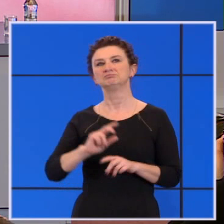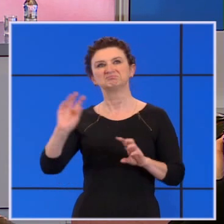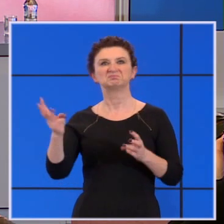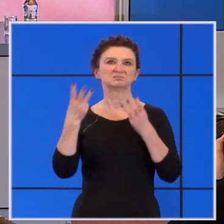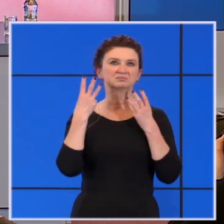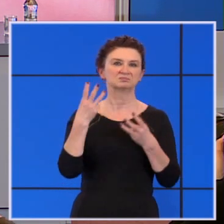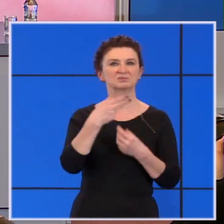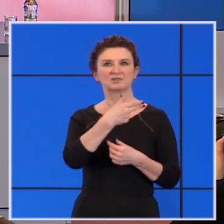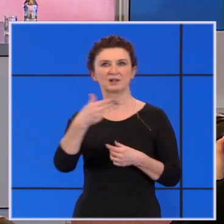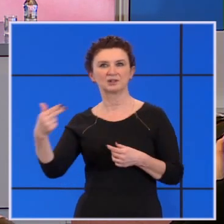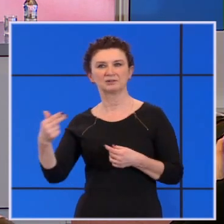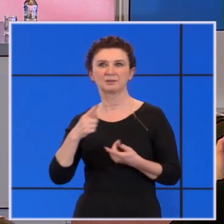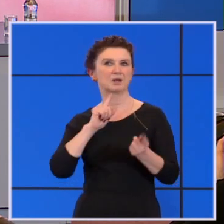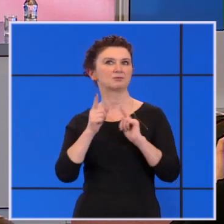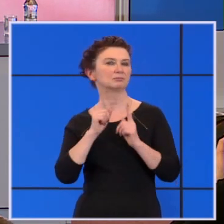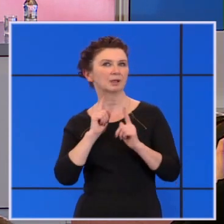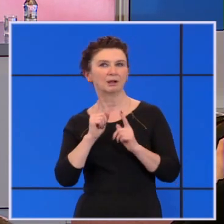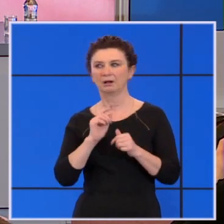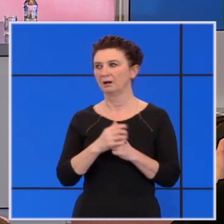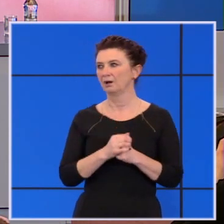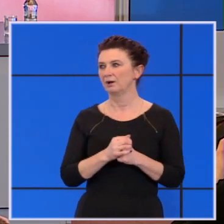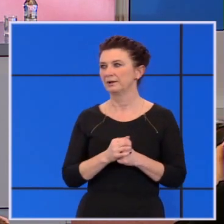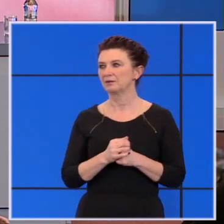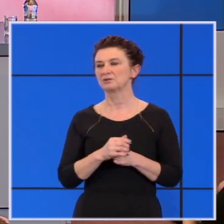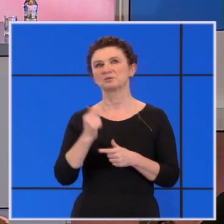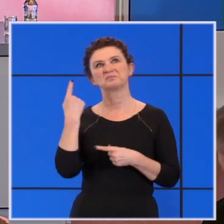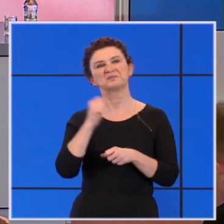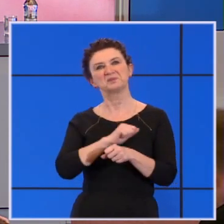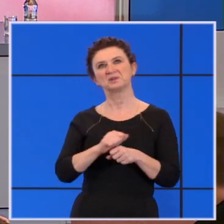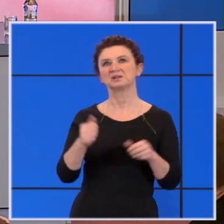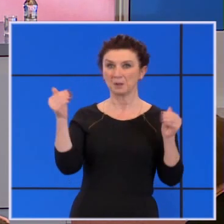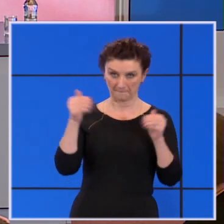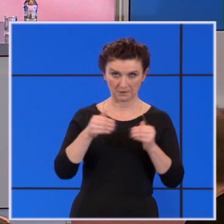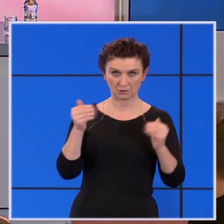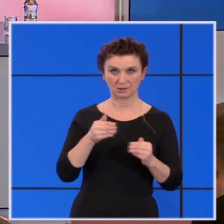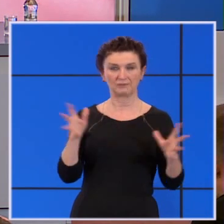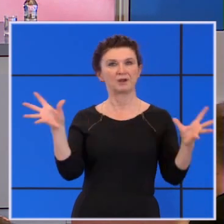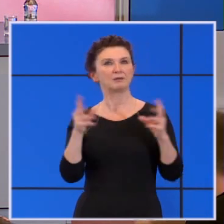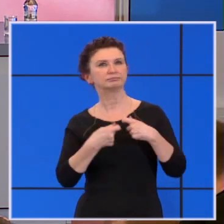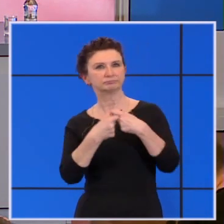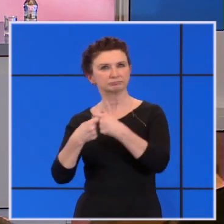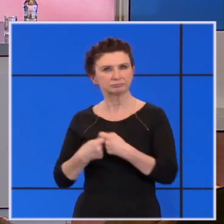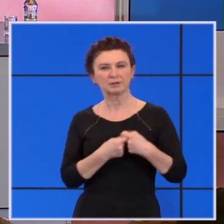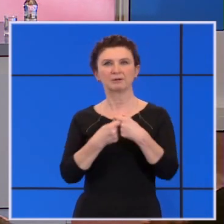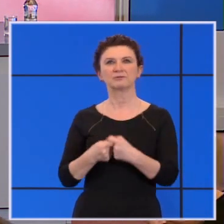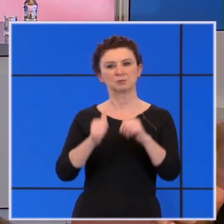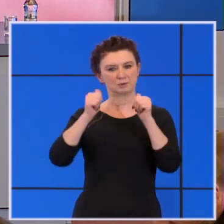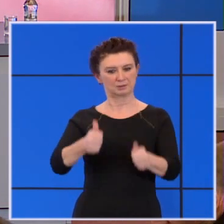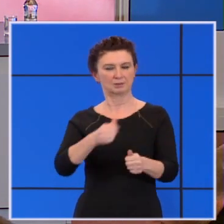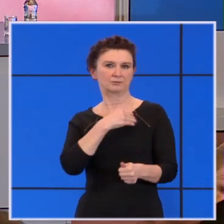czy naprawdę pani wierzy, że jest szansa na wspólne, solidarne stanowisko Polski i Francji, jeśli chodzi o Ukrainę, embargo wobec Rosji i sankcje?